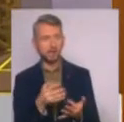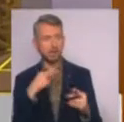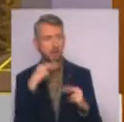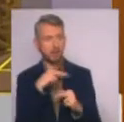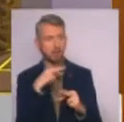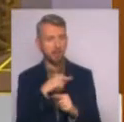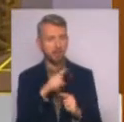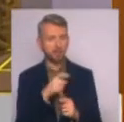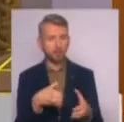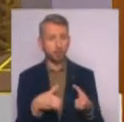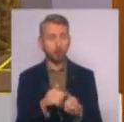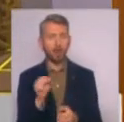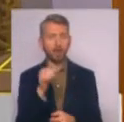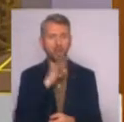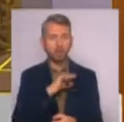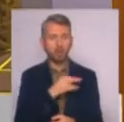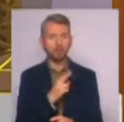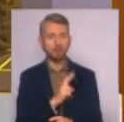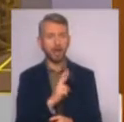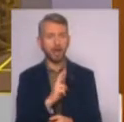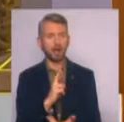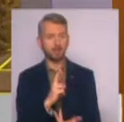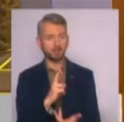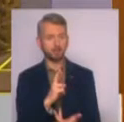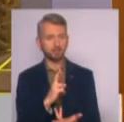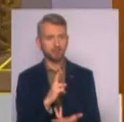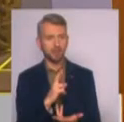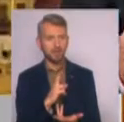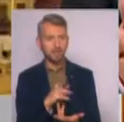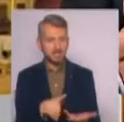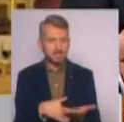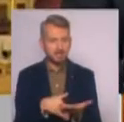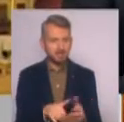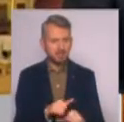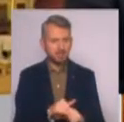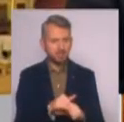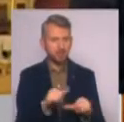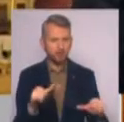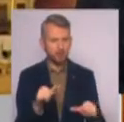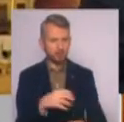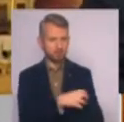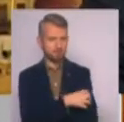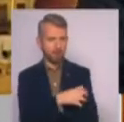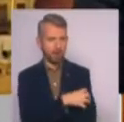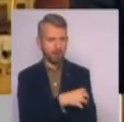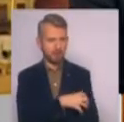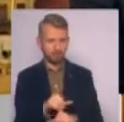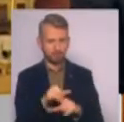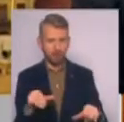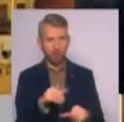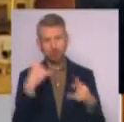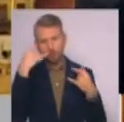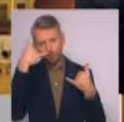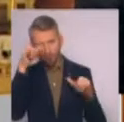препаратів з групи антибіотиків для стимулювання нарощування маси, м'язевої маси у великої